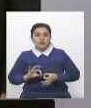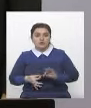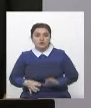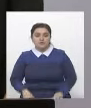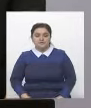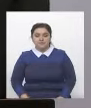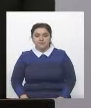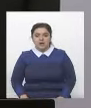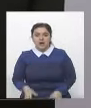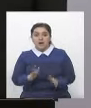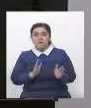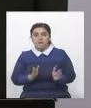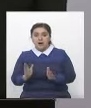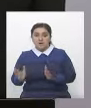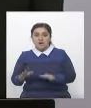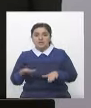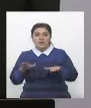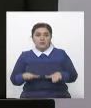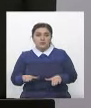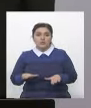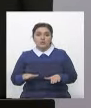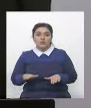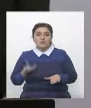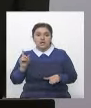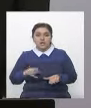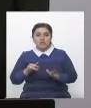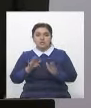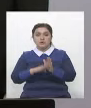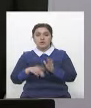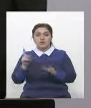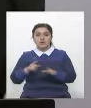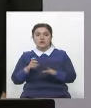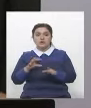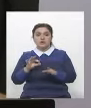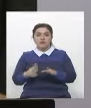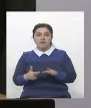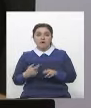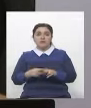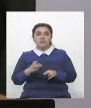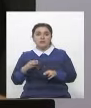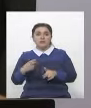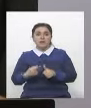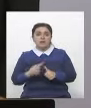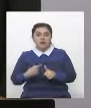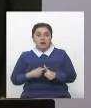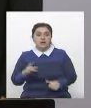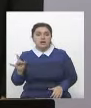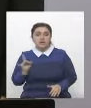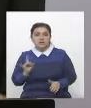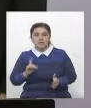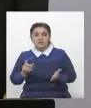трехсложной. Порядок расположения ударных и безударных слогов